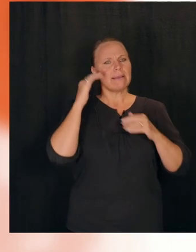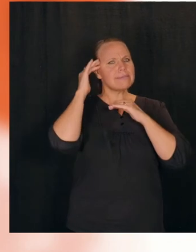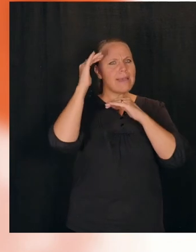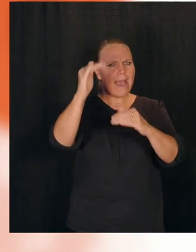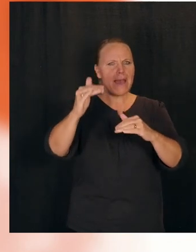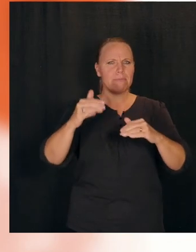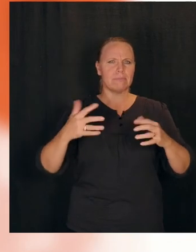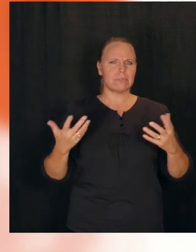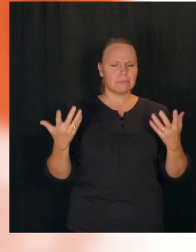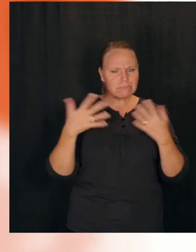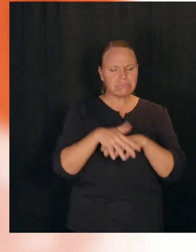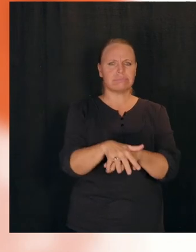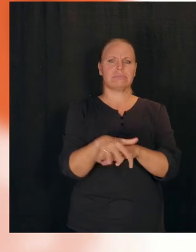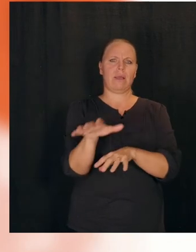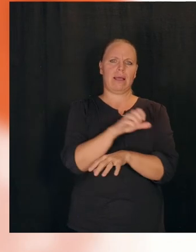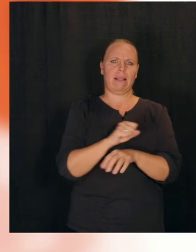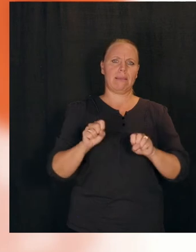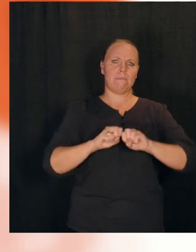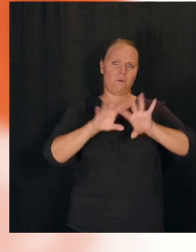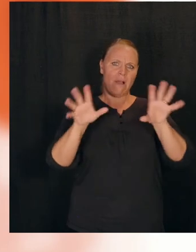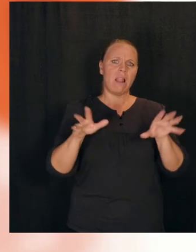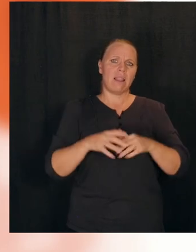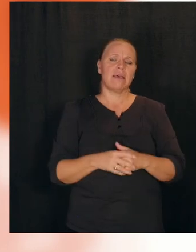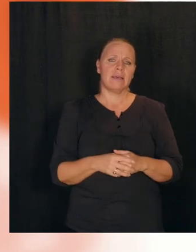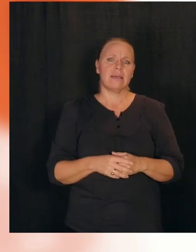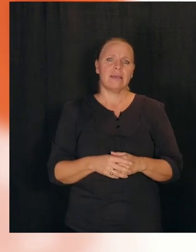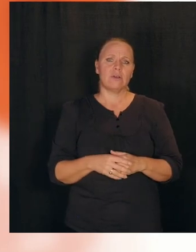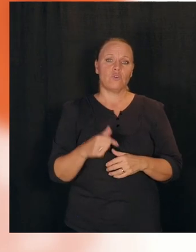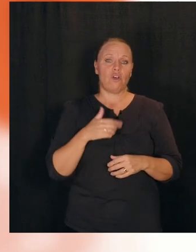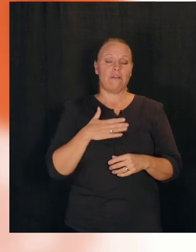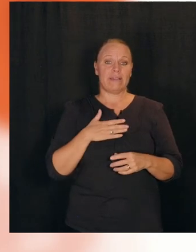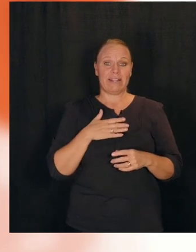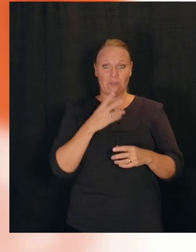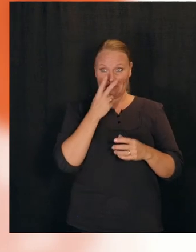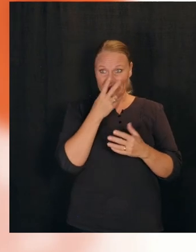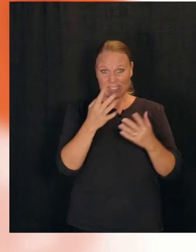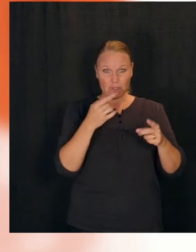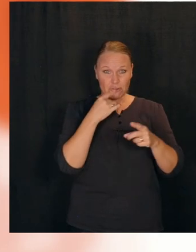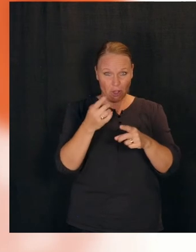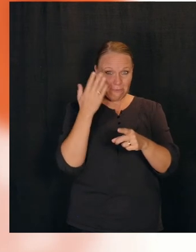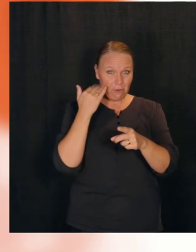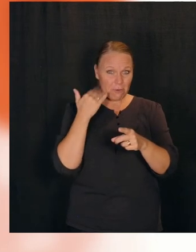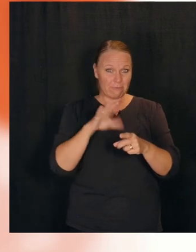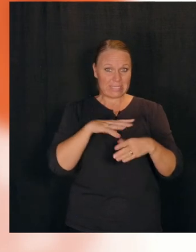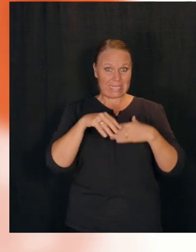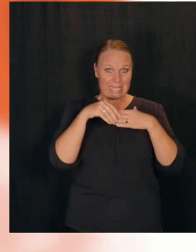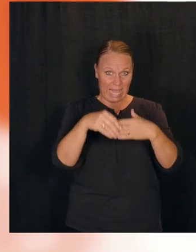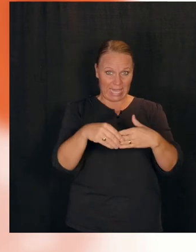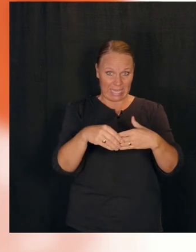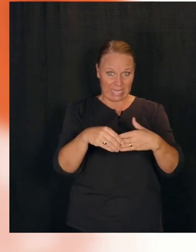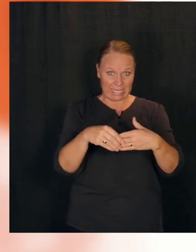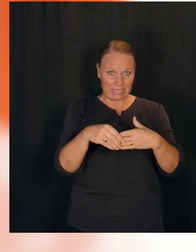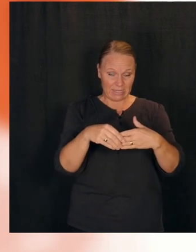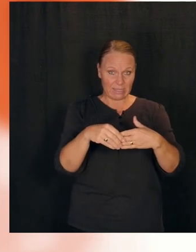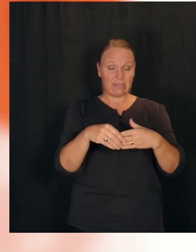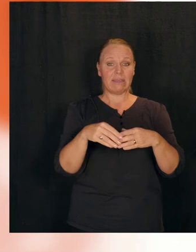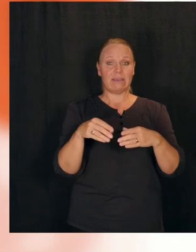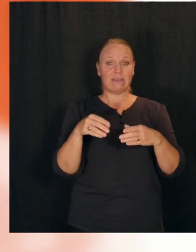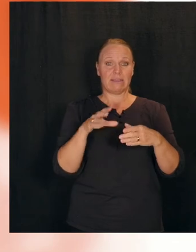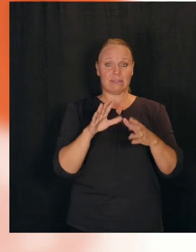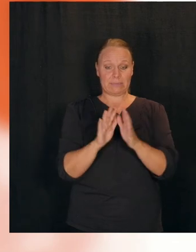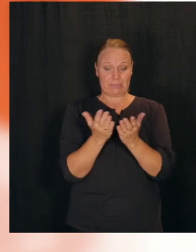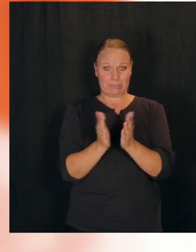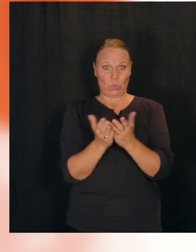allt som görs. Och där skulle vi vilja peka tillbaka på den guide som Funktionsrätt Sverige och Rätt från början-projektet släpper nästa